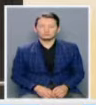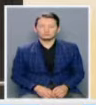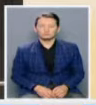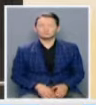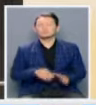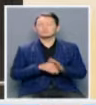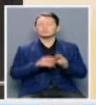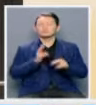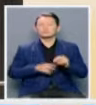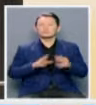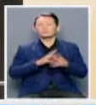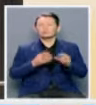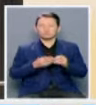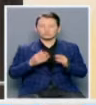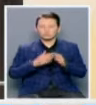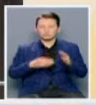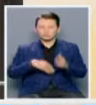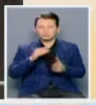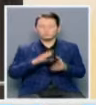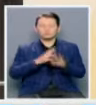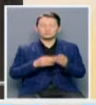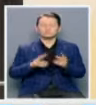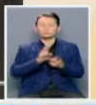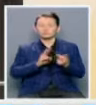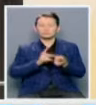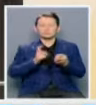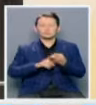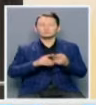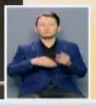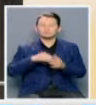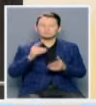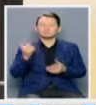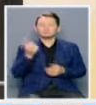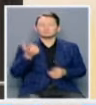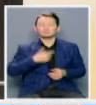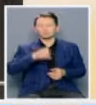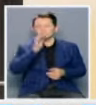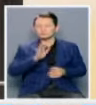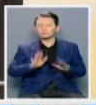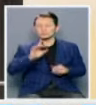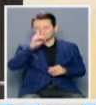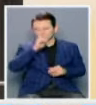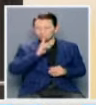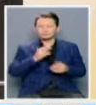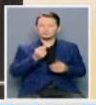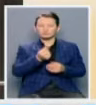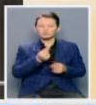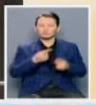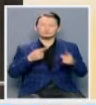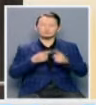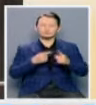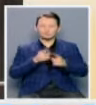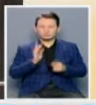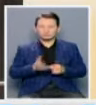После того, как они получат квартиру, сделать ее приватизацию будет невозможно. Только ежемесячно необходимо будет вносить плату за